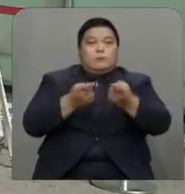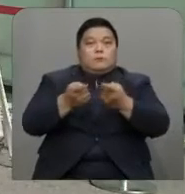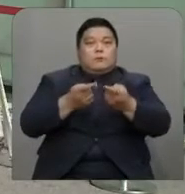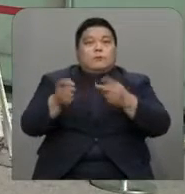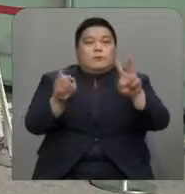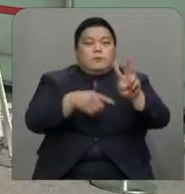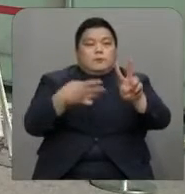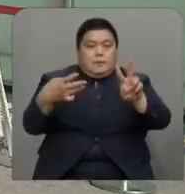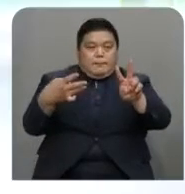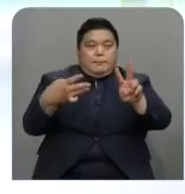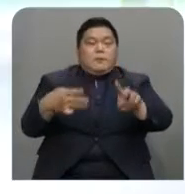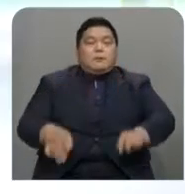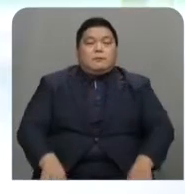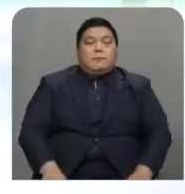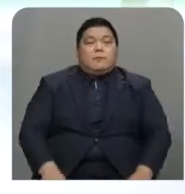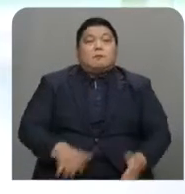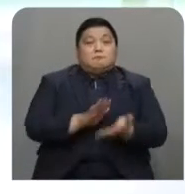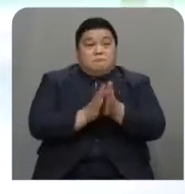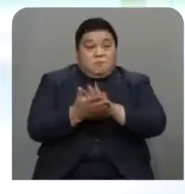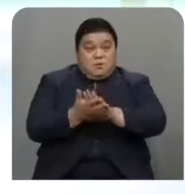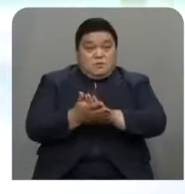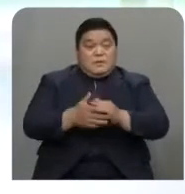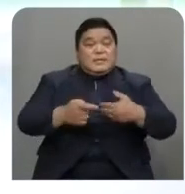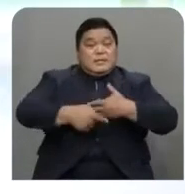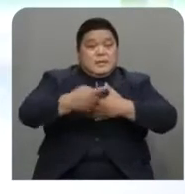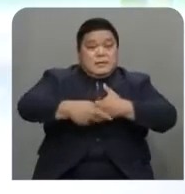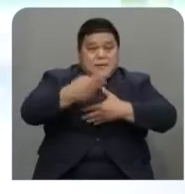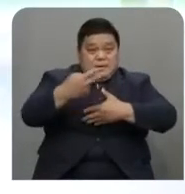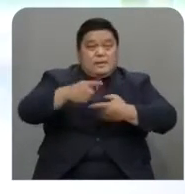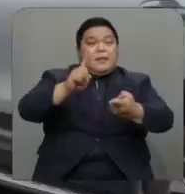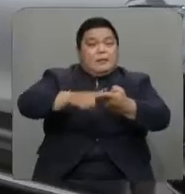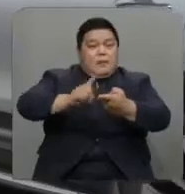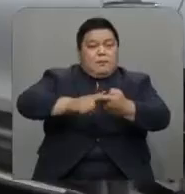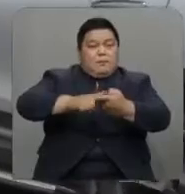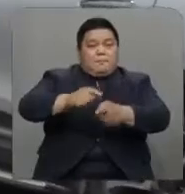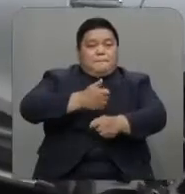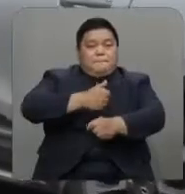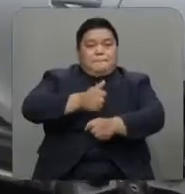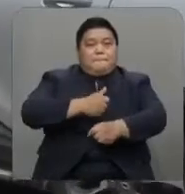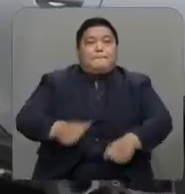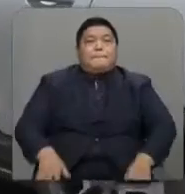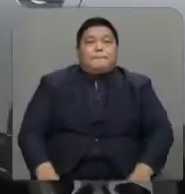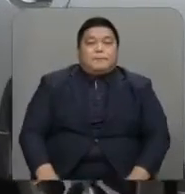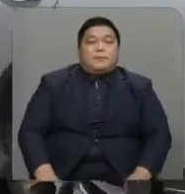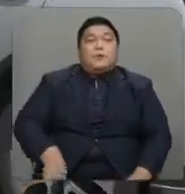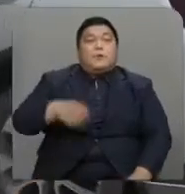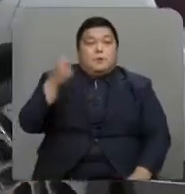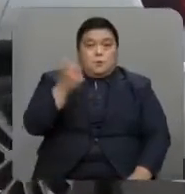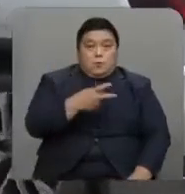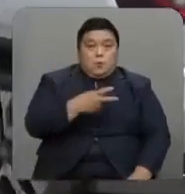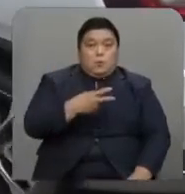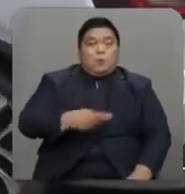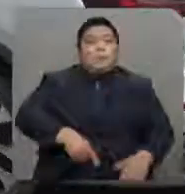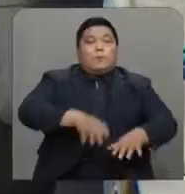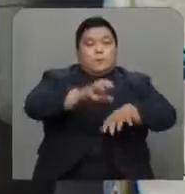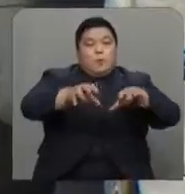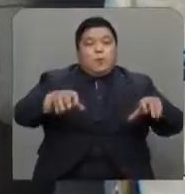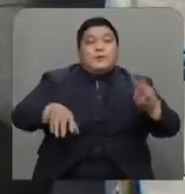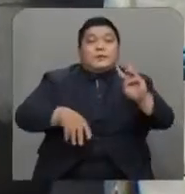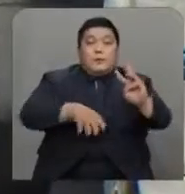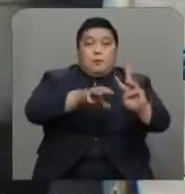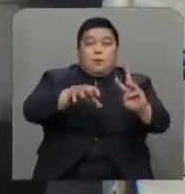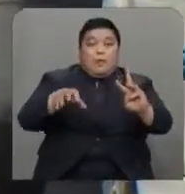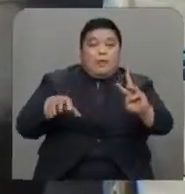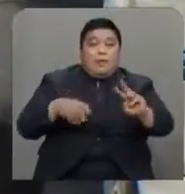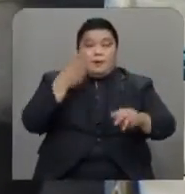3분의 2로 제한합니다. 다만 유치원생과 초등학교 1, 2학년은 계속 등교합니다. 춘천시는 또 보건소 등 3곳의 검사소를